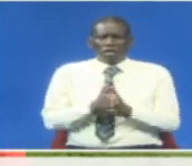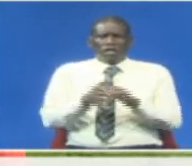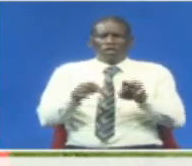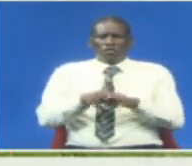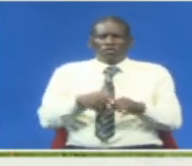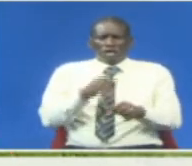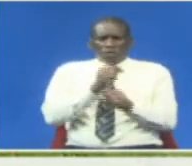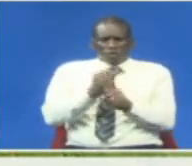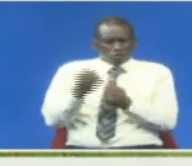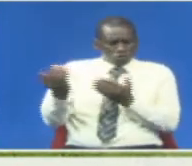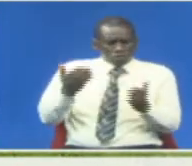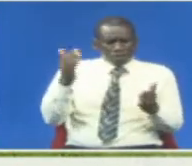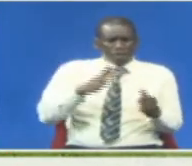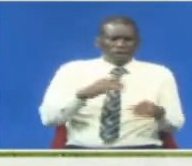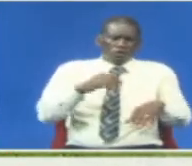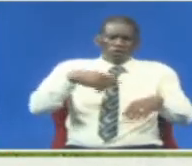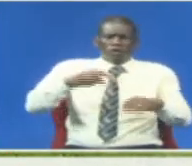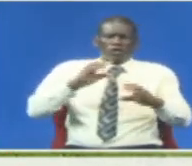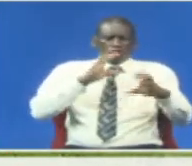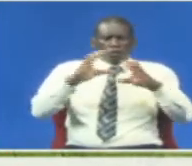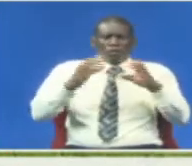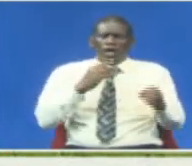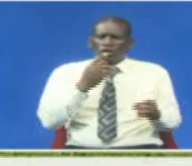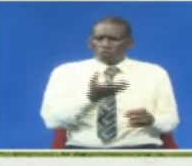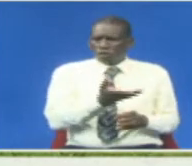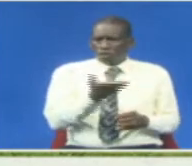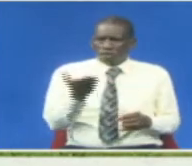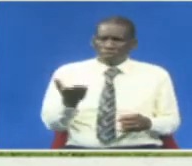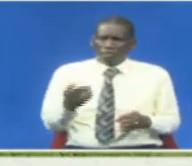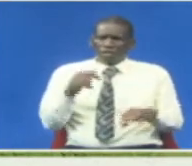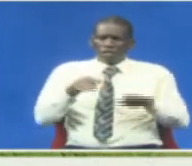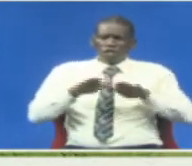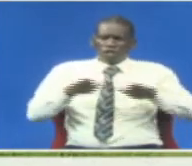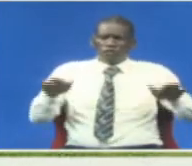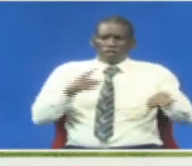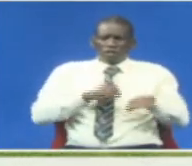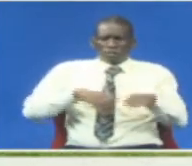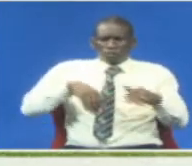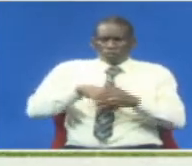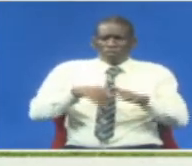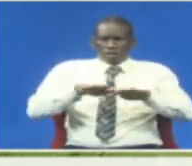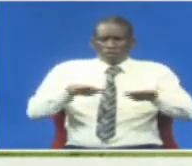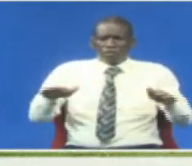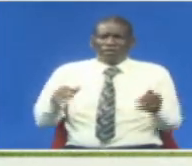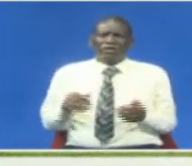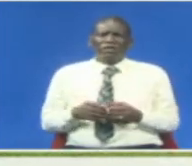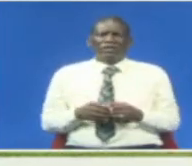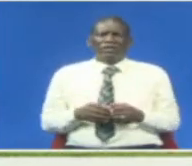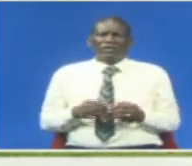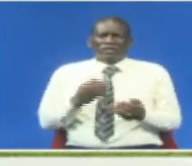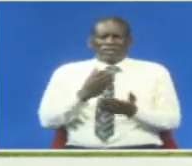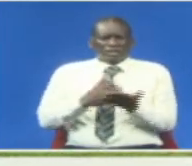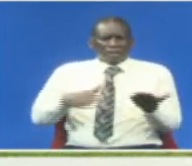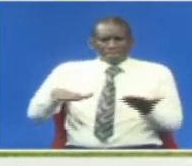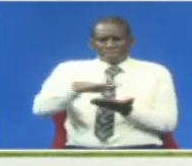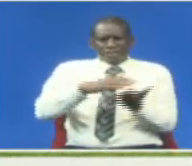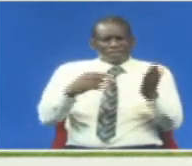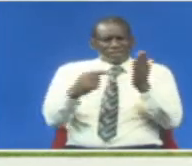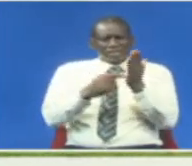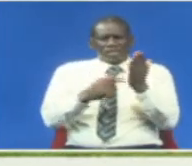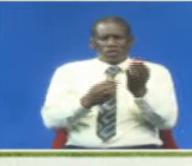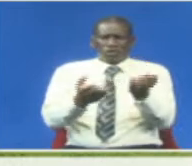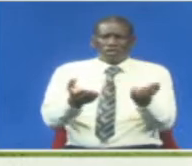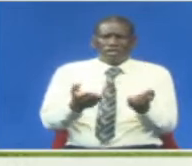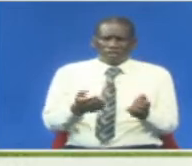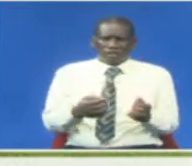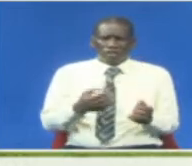the lack of communication, just on them in the field, and some basic technical needs we